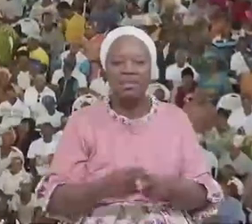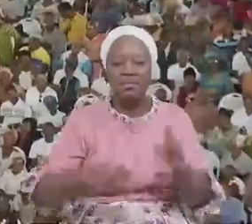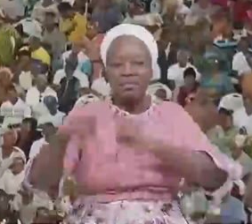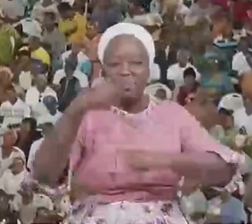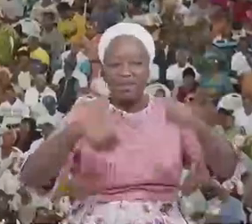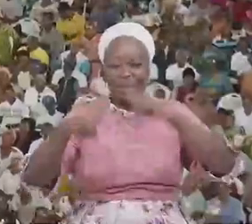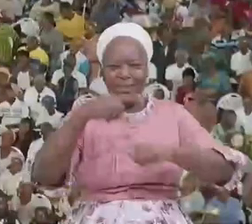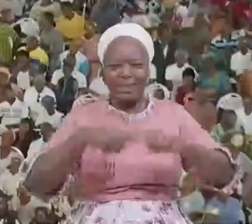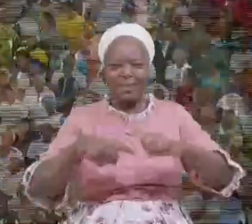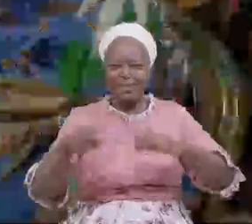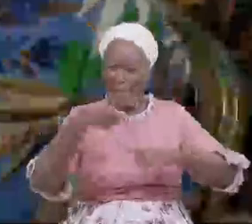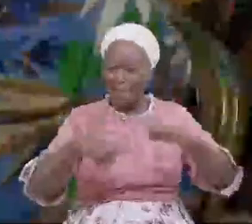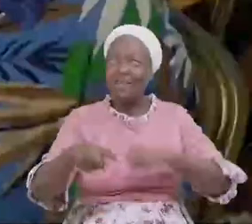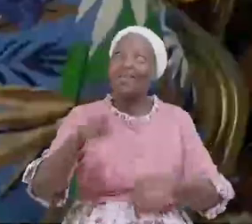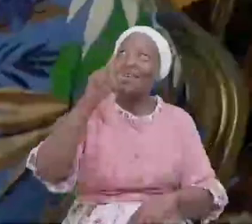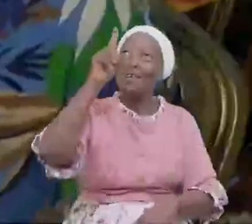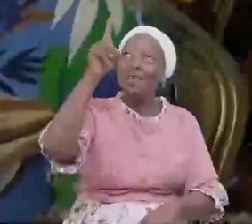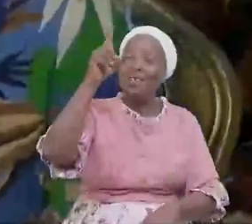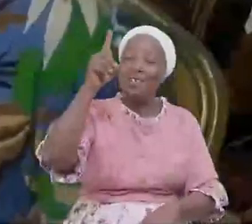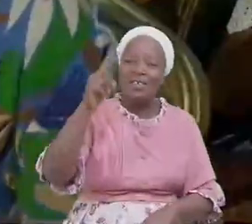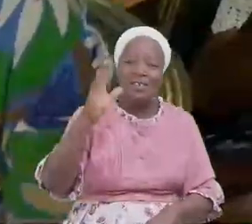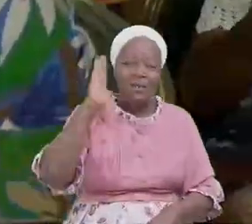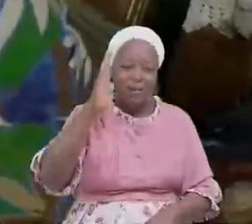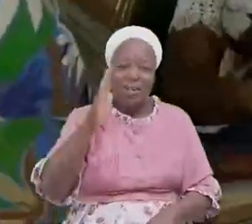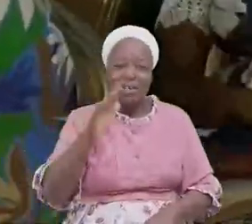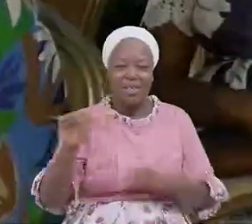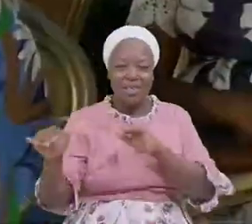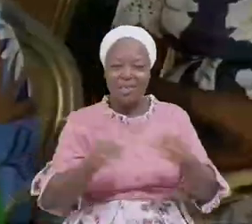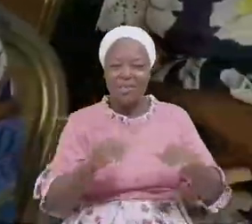Dis, il le fera pour moi ce soir.